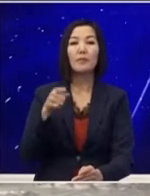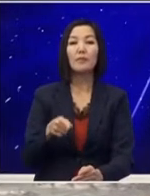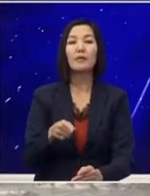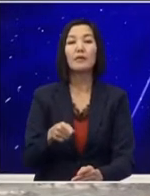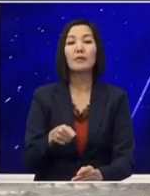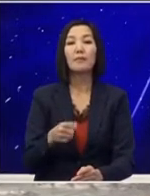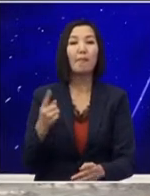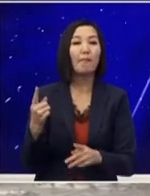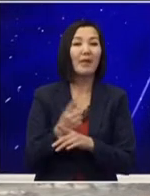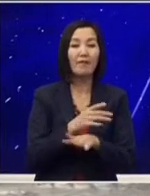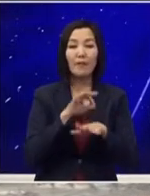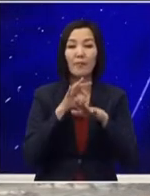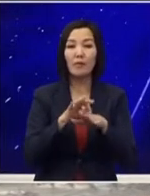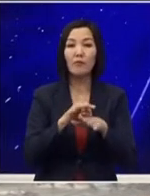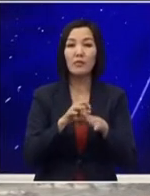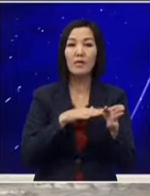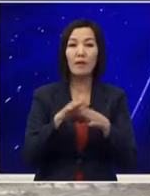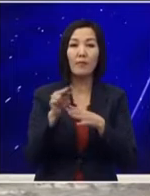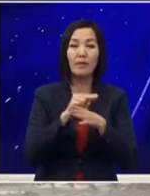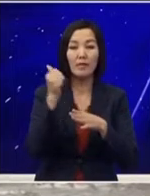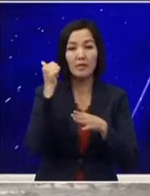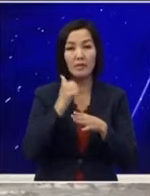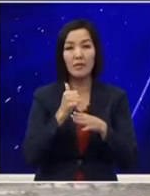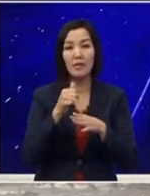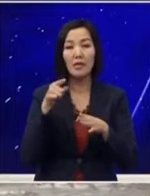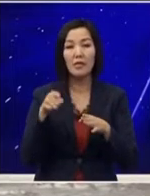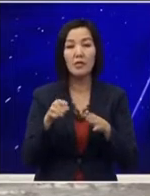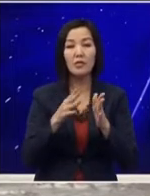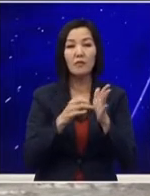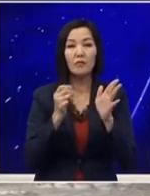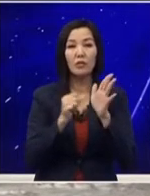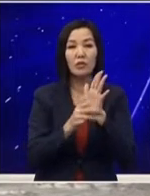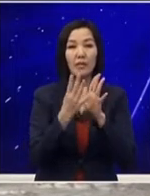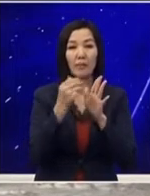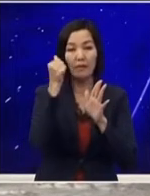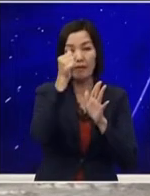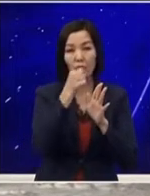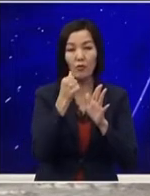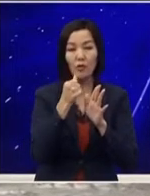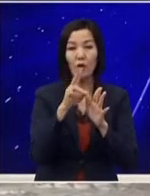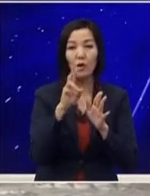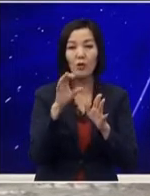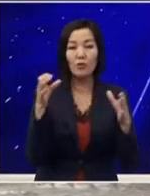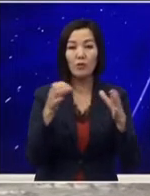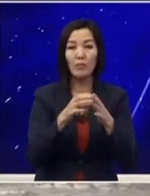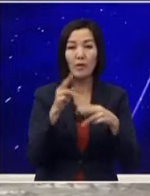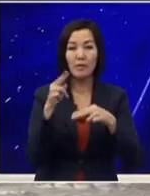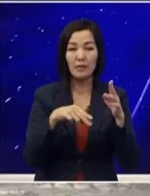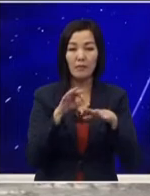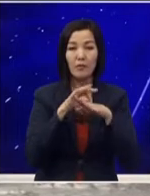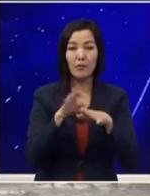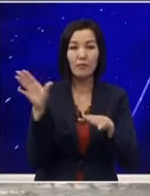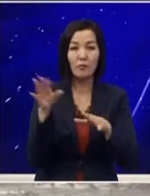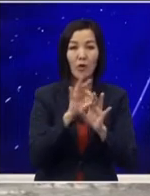Здесь впервые проводится капитальный ремонт. Здание 1965 года. Строительная компания «Нуршапагат» занималась ремонтом. Все